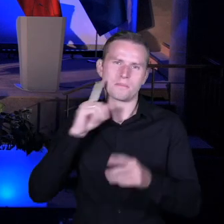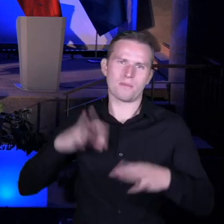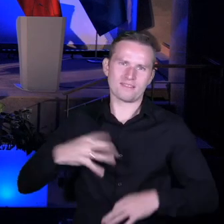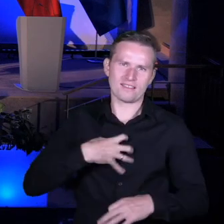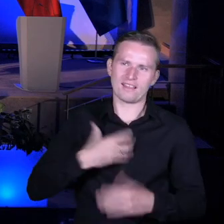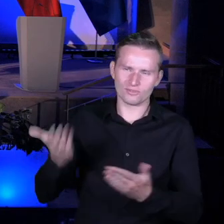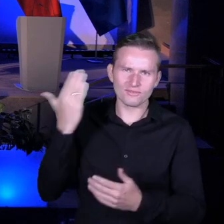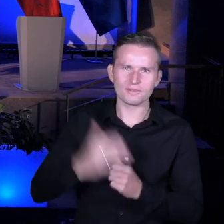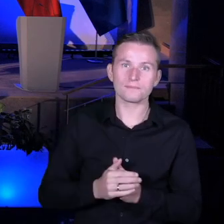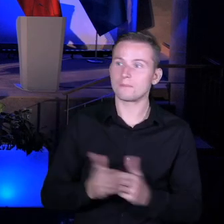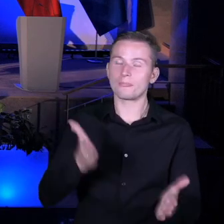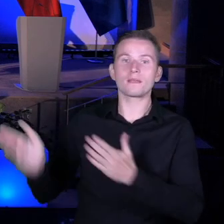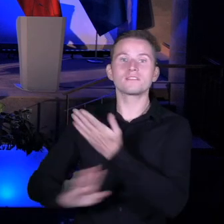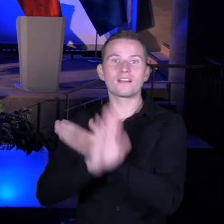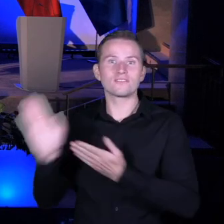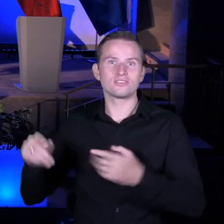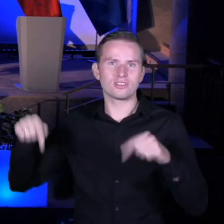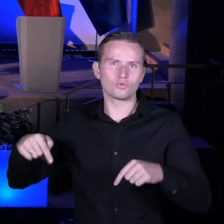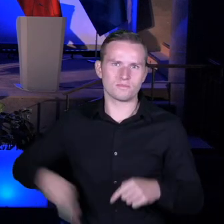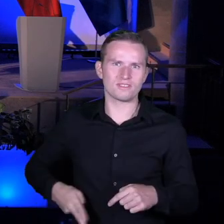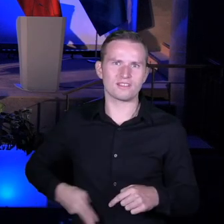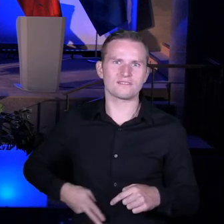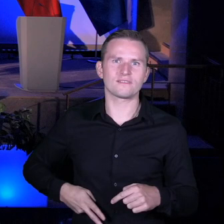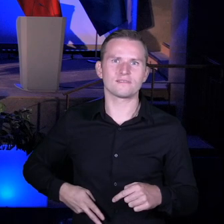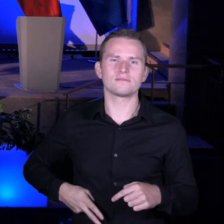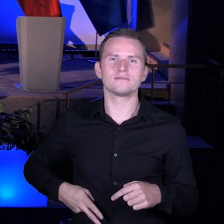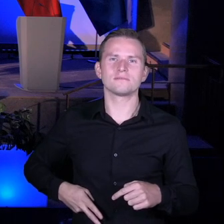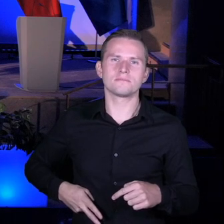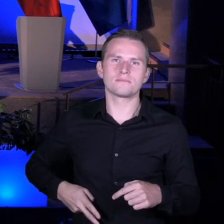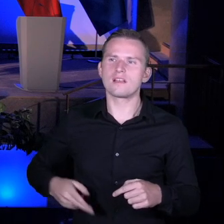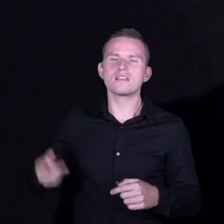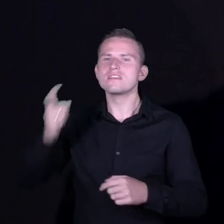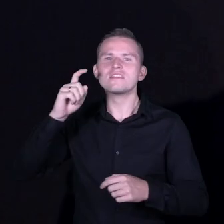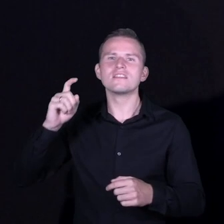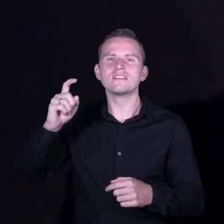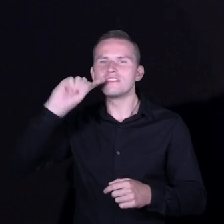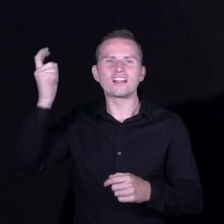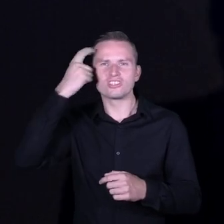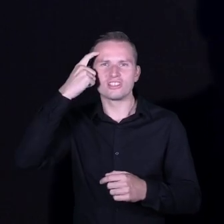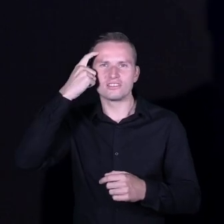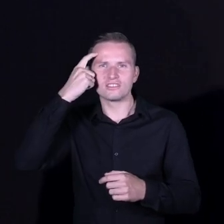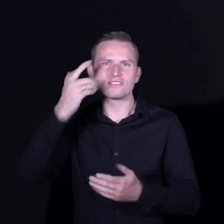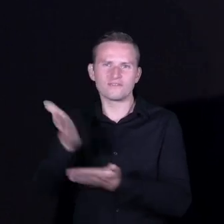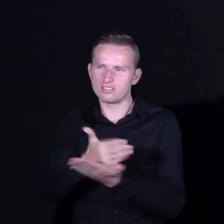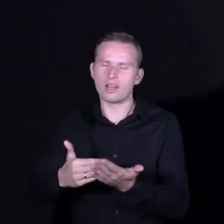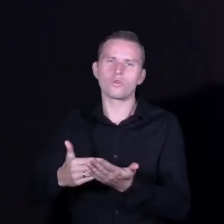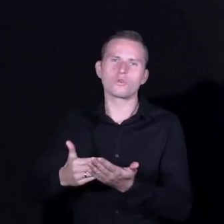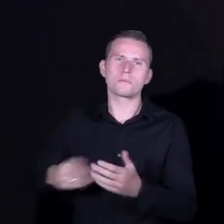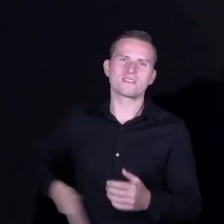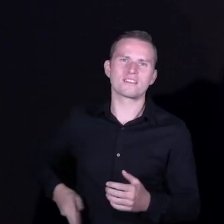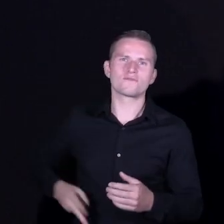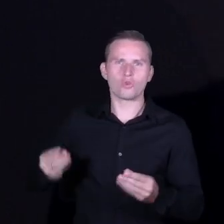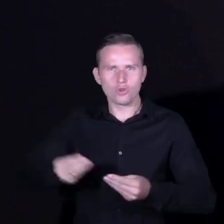I przedstawiciel gospodarza, pan Marcin Łata, przedstawiciel gospodarza, naczelnik Wydziału Polityki i Innowacyjności w Ministerstwie Rozwoju i Technologii. Panie Marcinie,